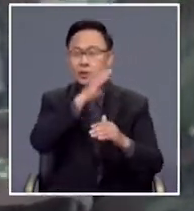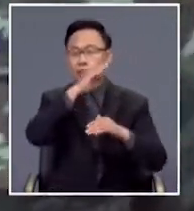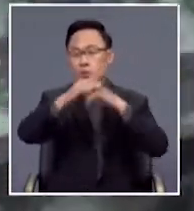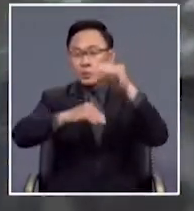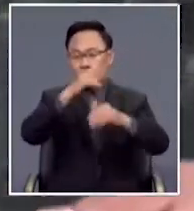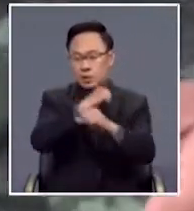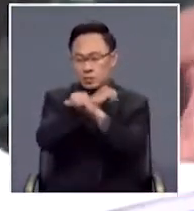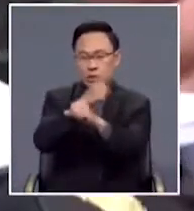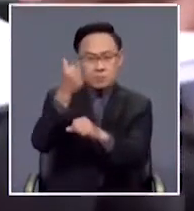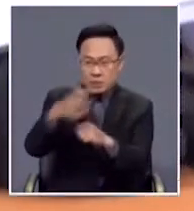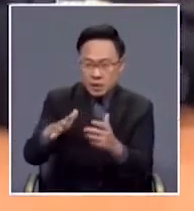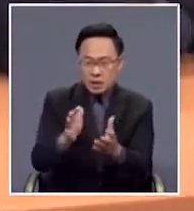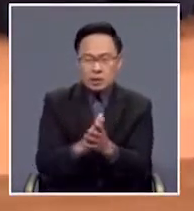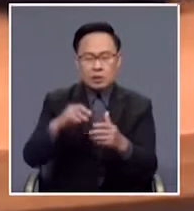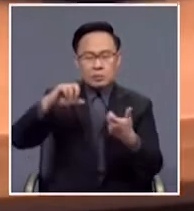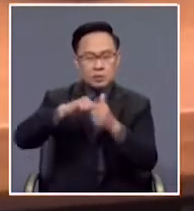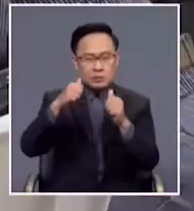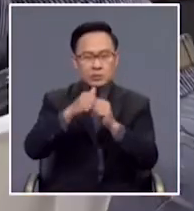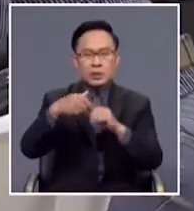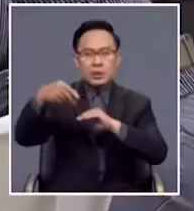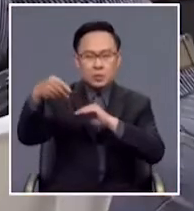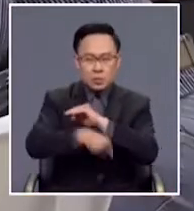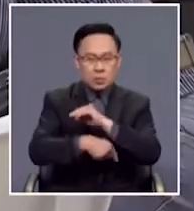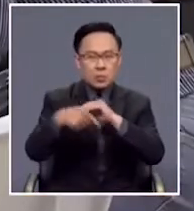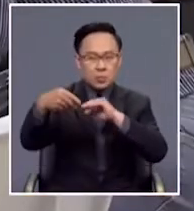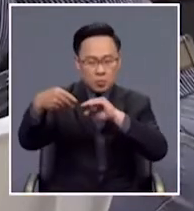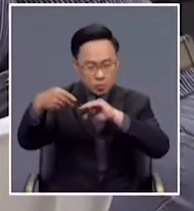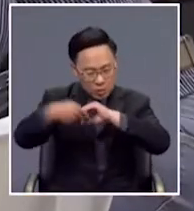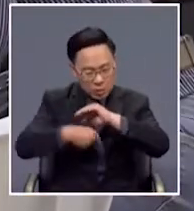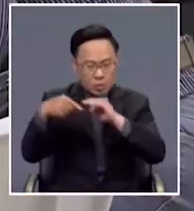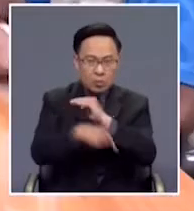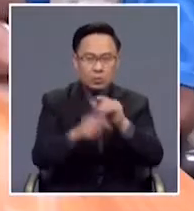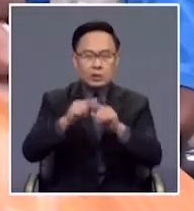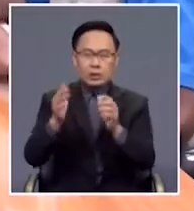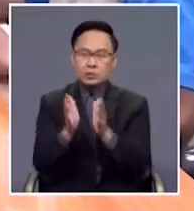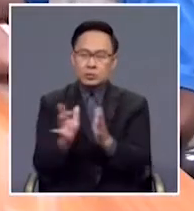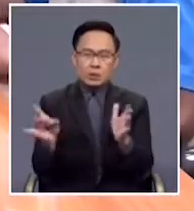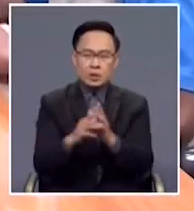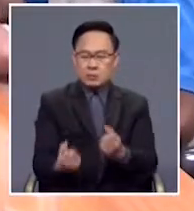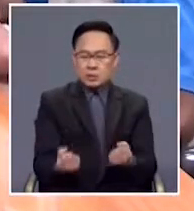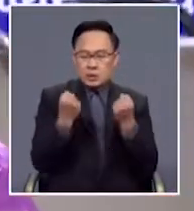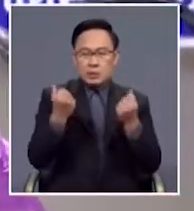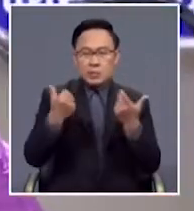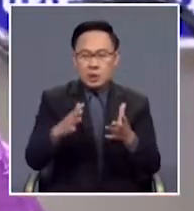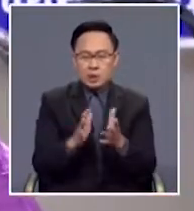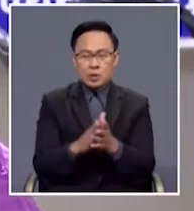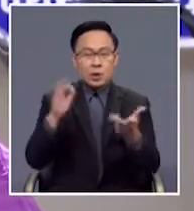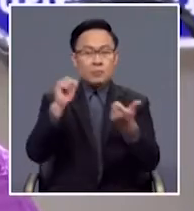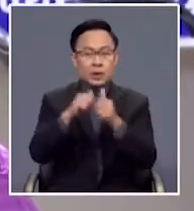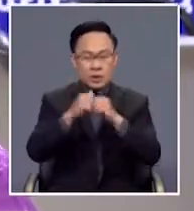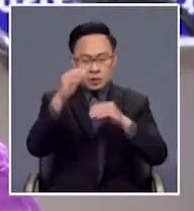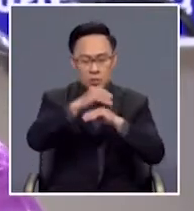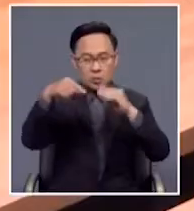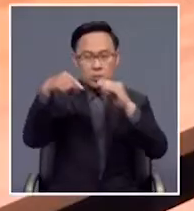ป้องกันการทุจริตอย่างมีประสิทธิภาพแล้วก็จะไม่สามารถสร้างความเข้มแข็งได้อย่างถาวรเพราะโครงการมีสนิมที่เนื้อในแล้วตั้